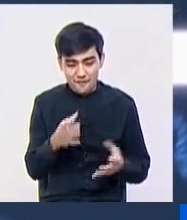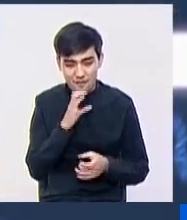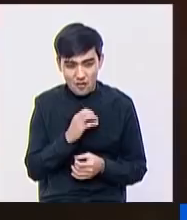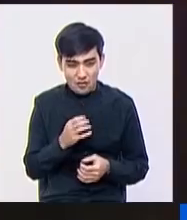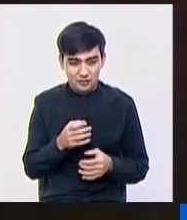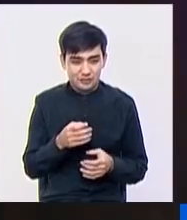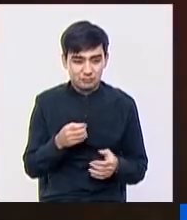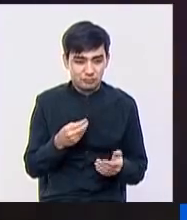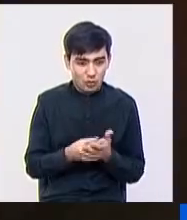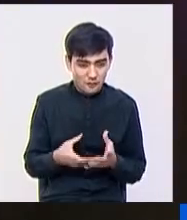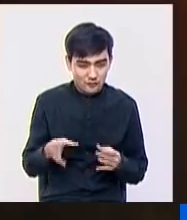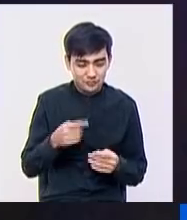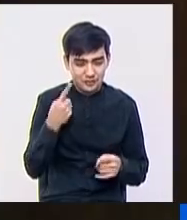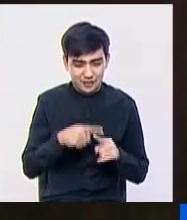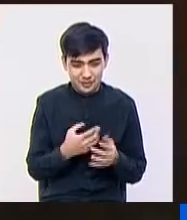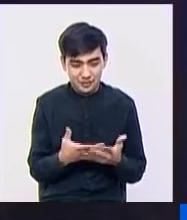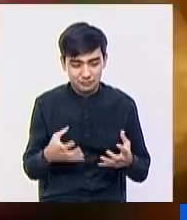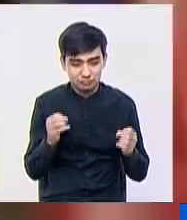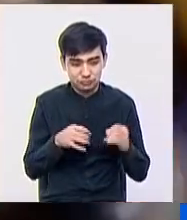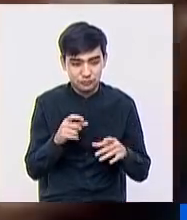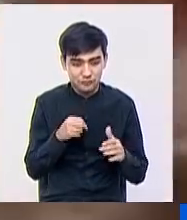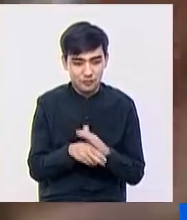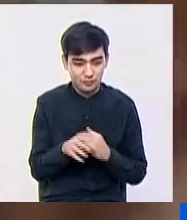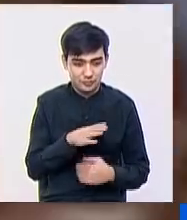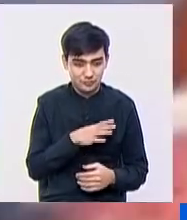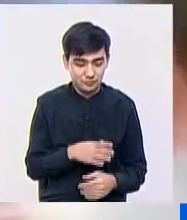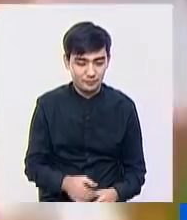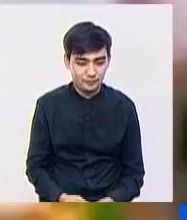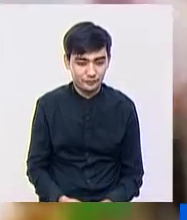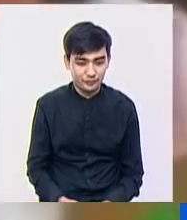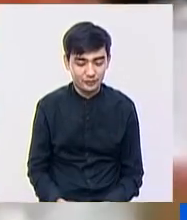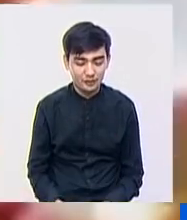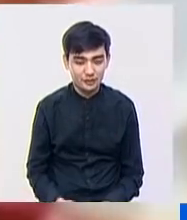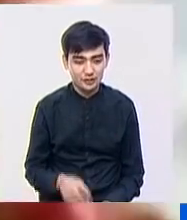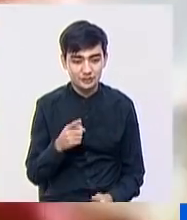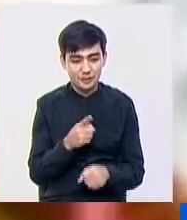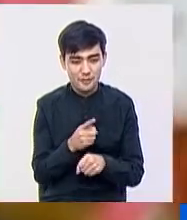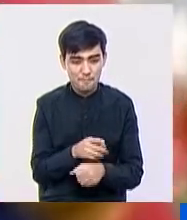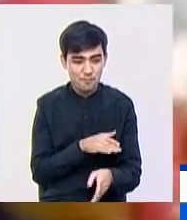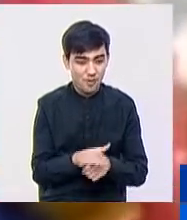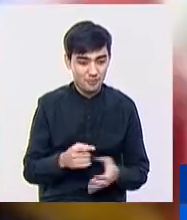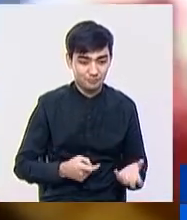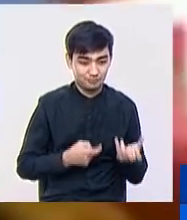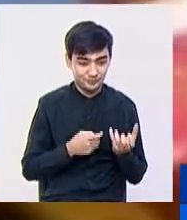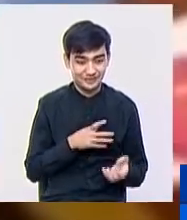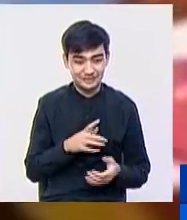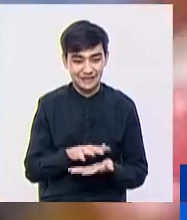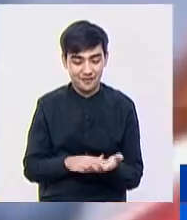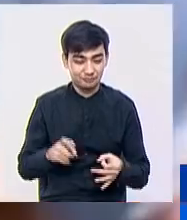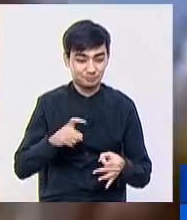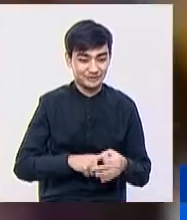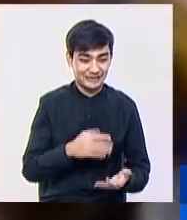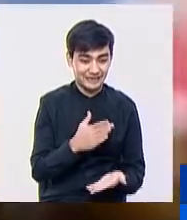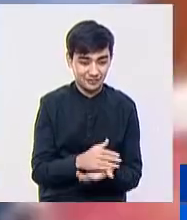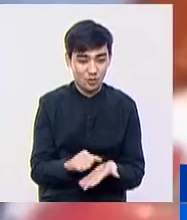ценностями. Также полицейские напоминают о полном запрете на ношение оружия, даже зарегистрированного. Также во